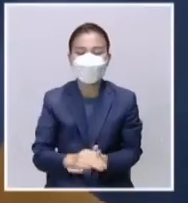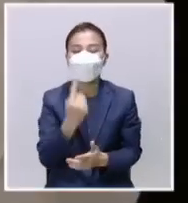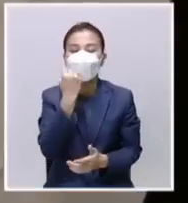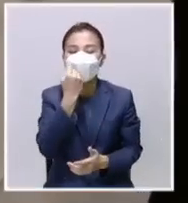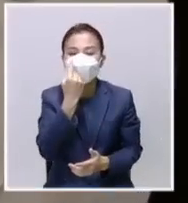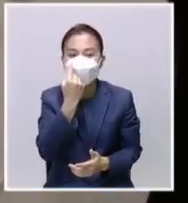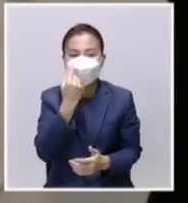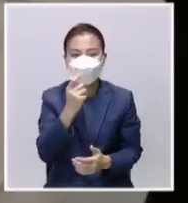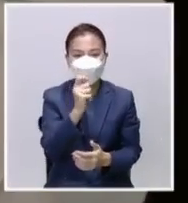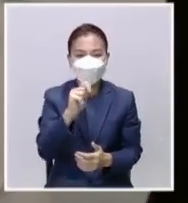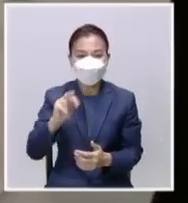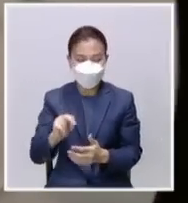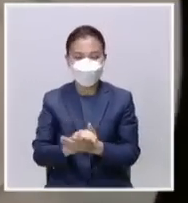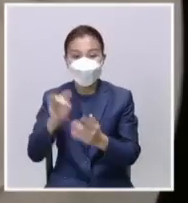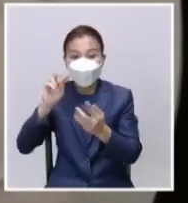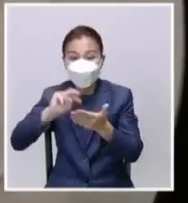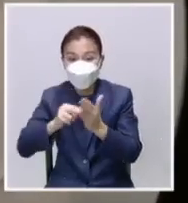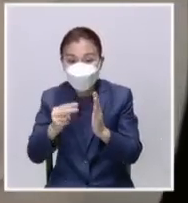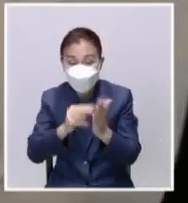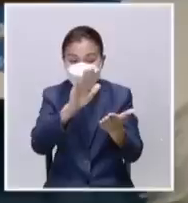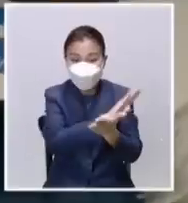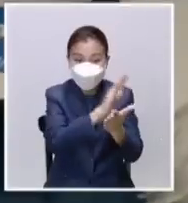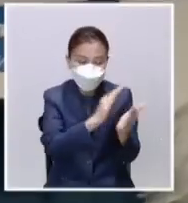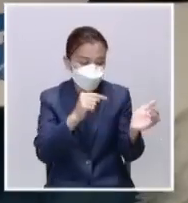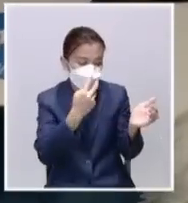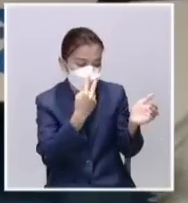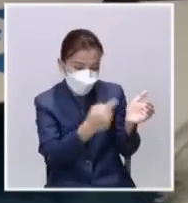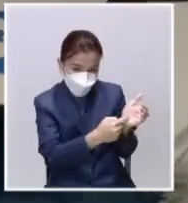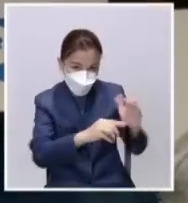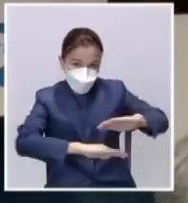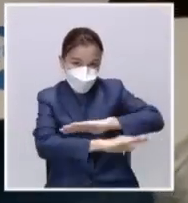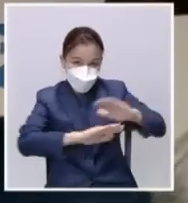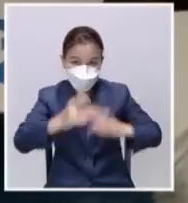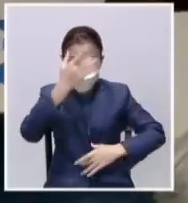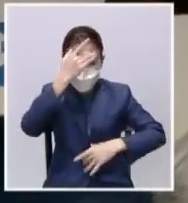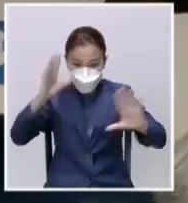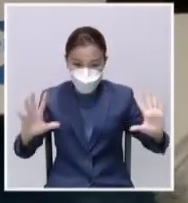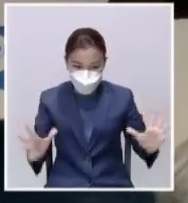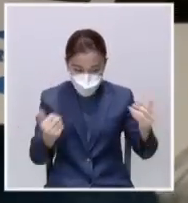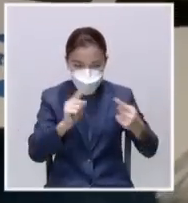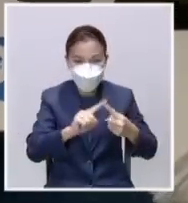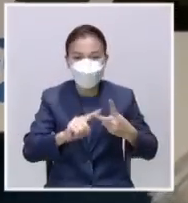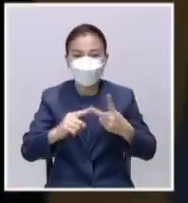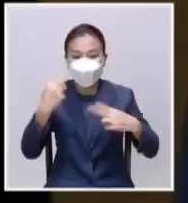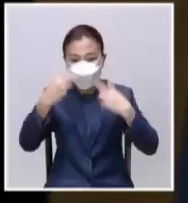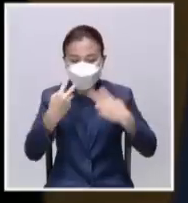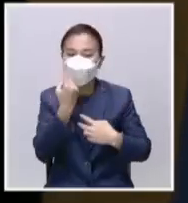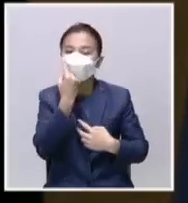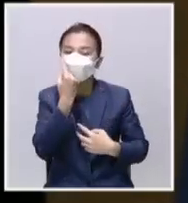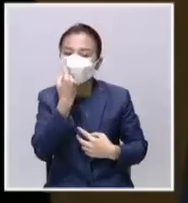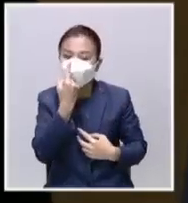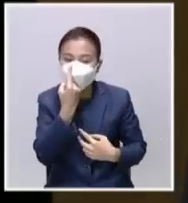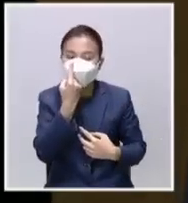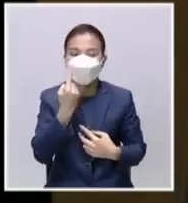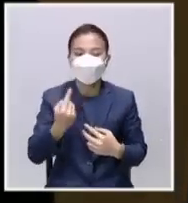ที่ให้ประชาชนเนี่ยแสดงเอกสารยืนยันการฉีดวัคซีนหรือว่าหลักฐานการหายป่วยจากโรคหรือการตรวจเชื้อเป็นลบในการทำ